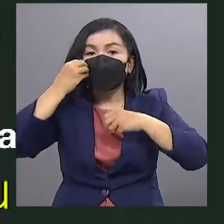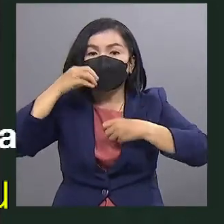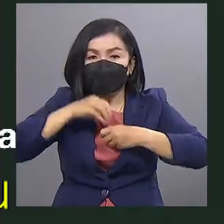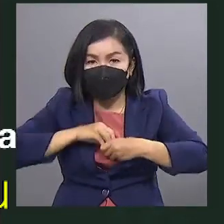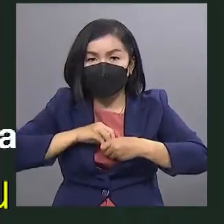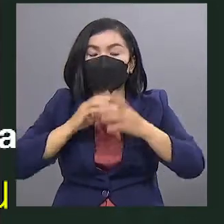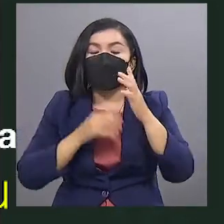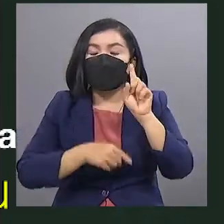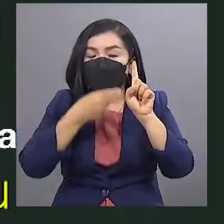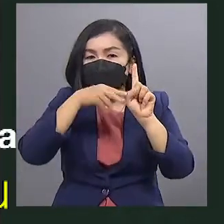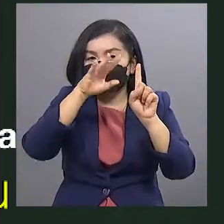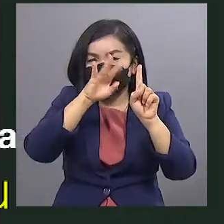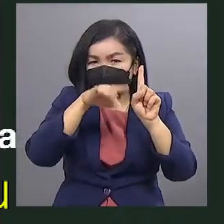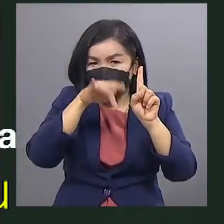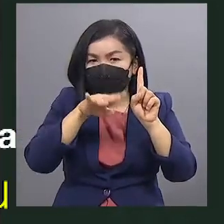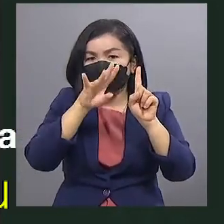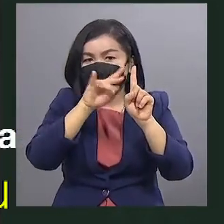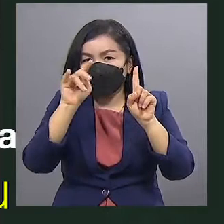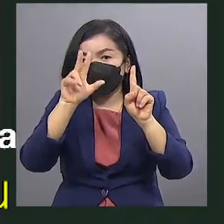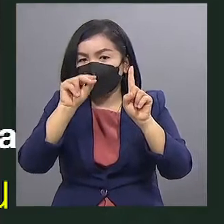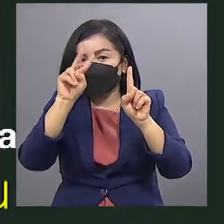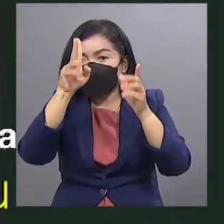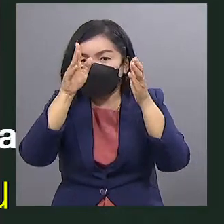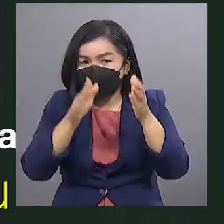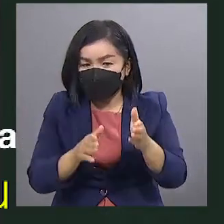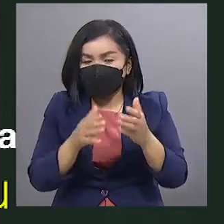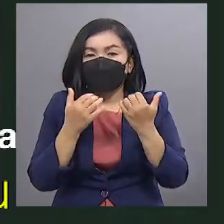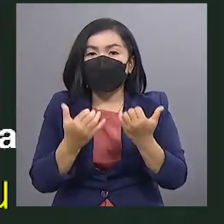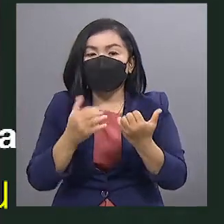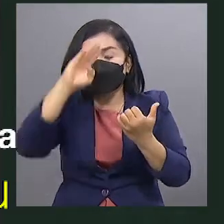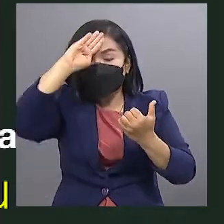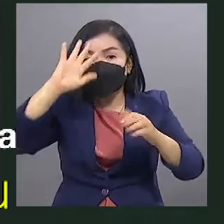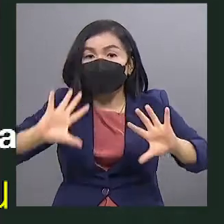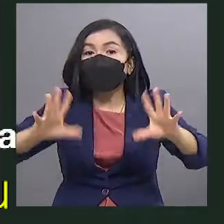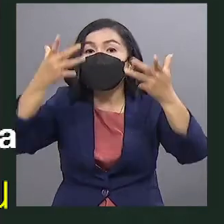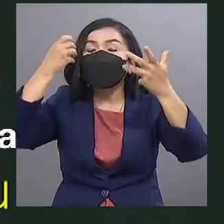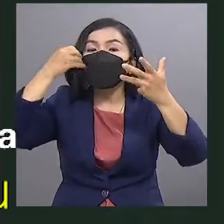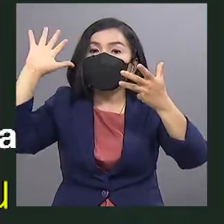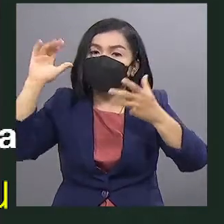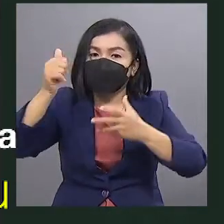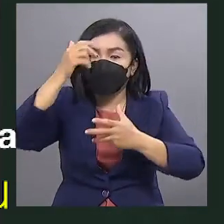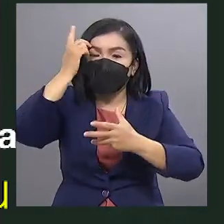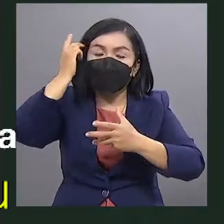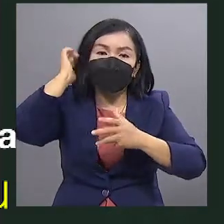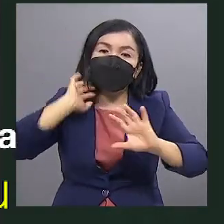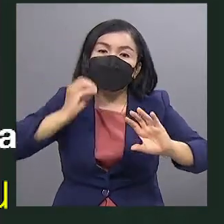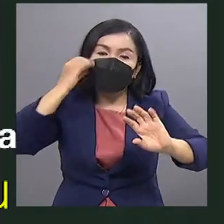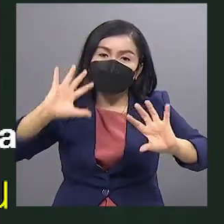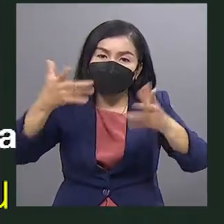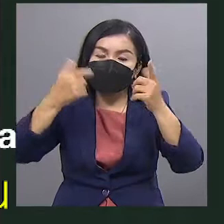18,732 ตรายตอนนี้หายแล้ว หายนแลวารักษาหายหายไปแลวกว่า 1,23